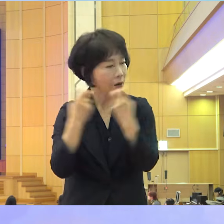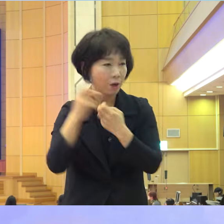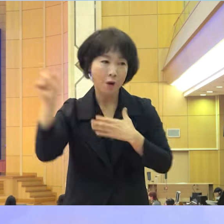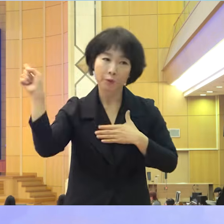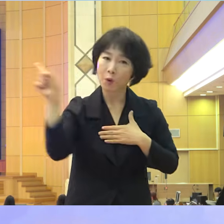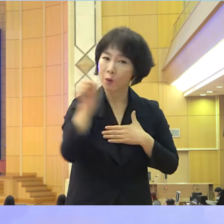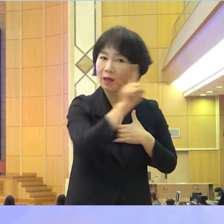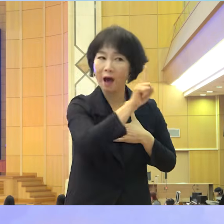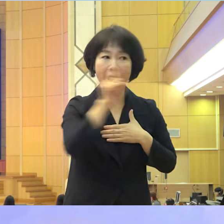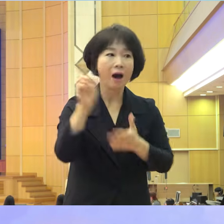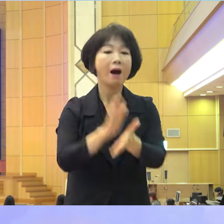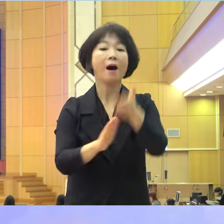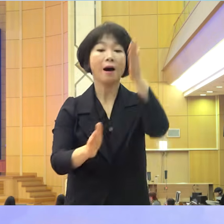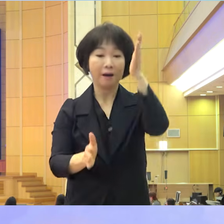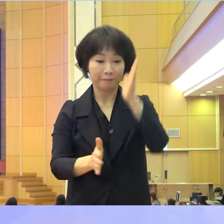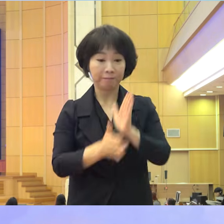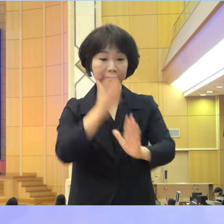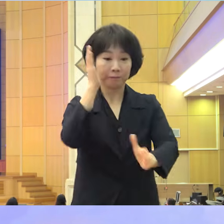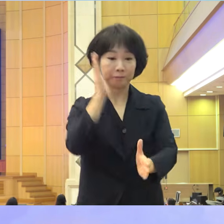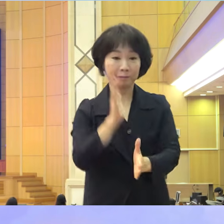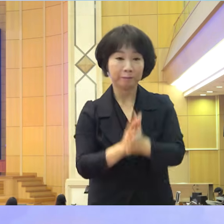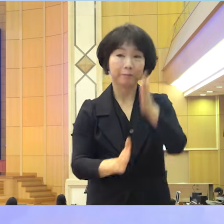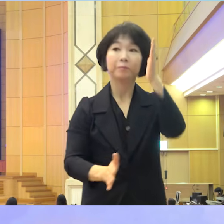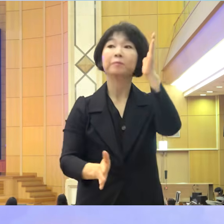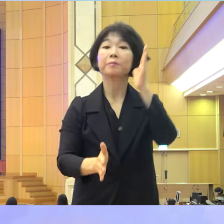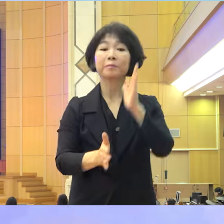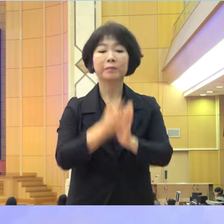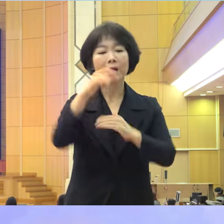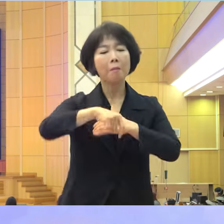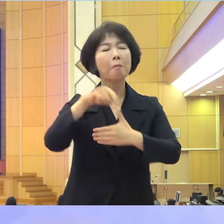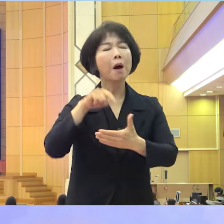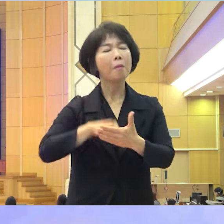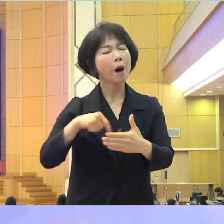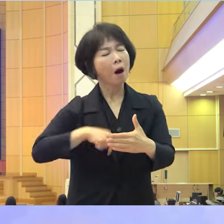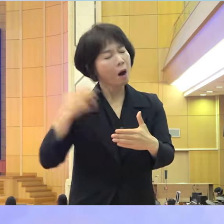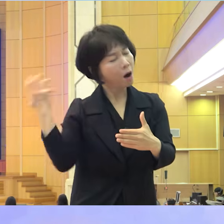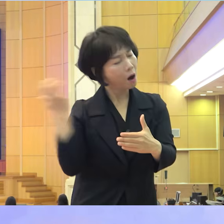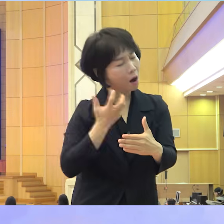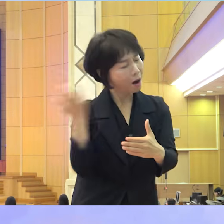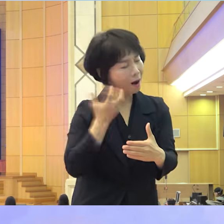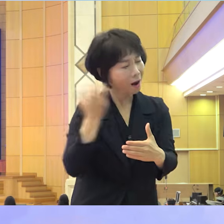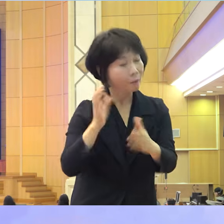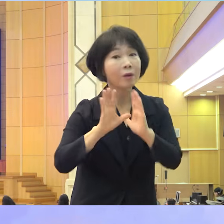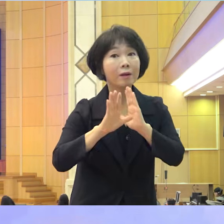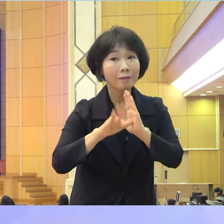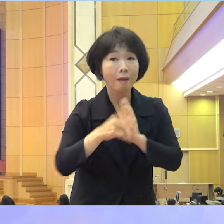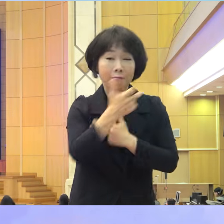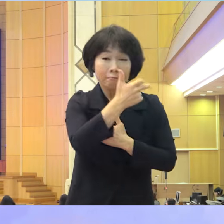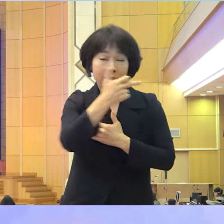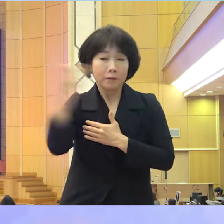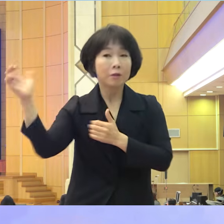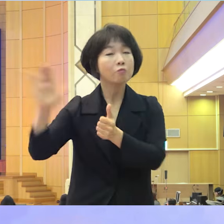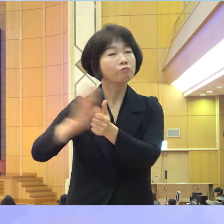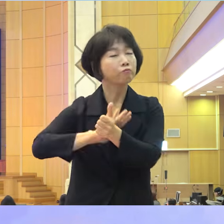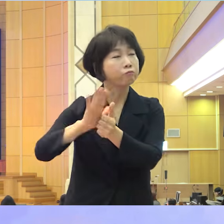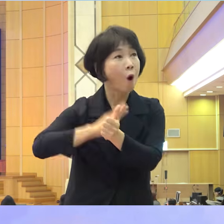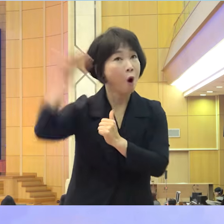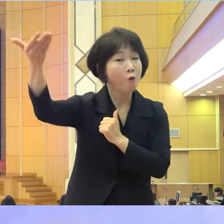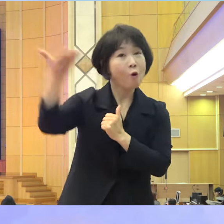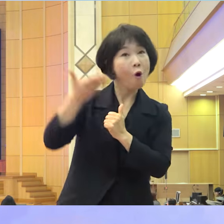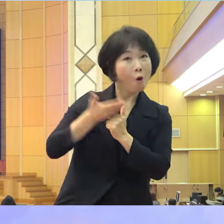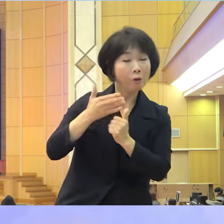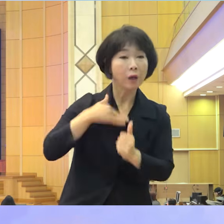기라 주옵도다. 내 맘이 아플 적에 큰 위로